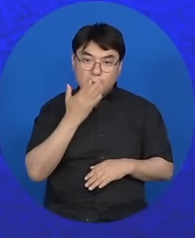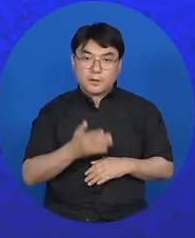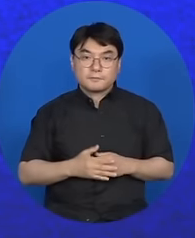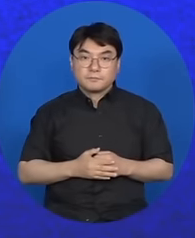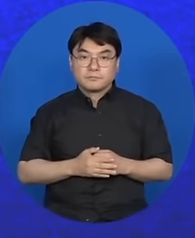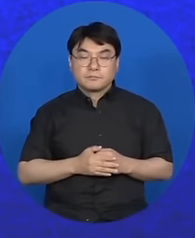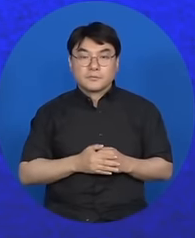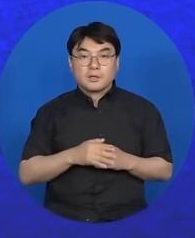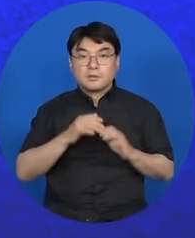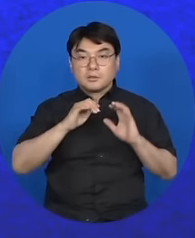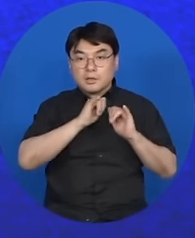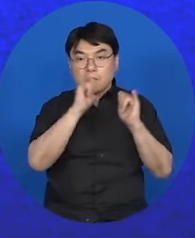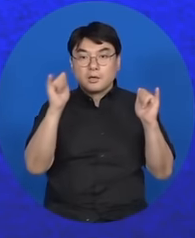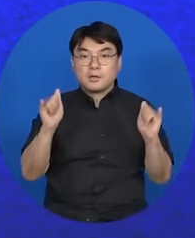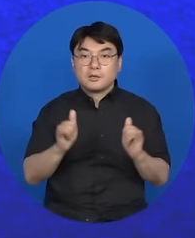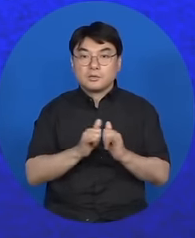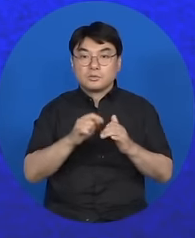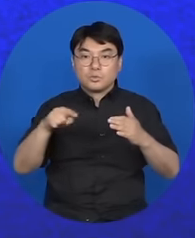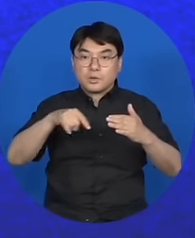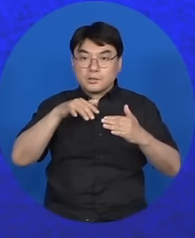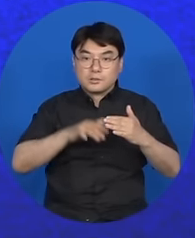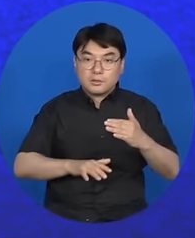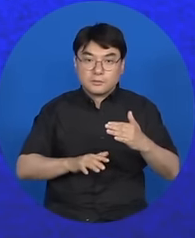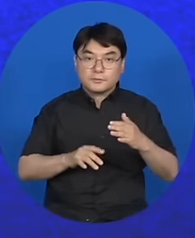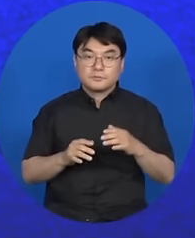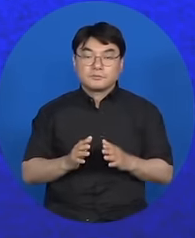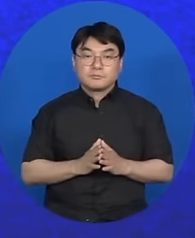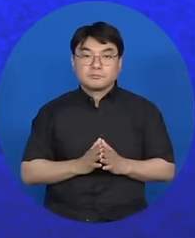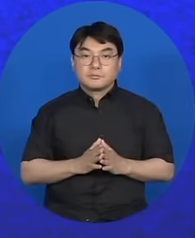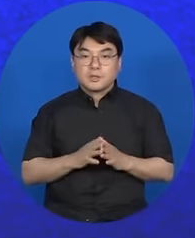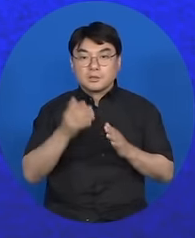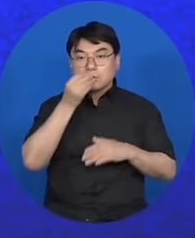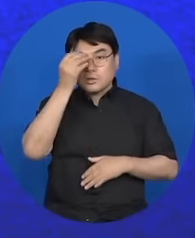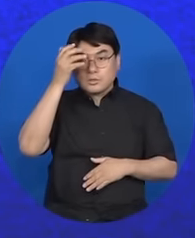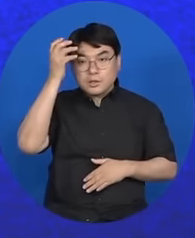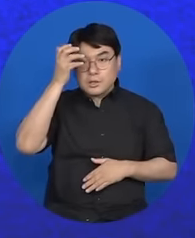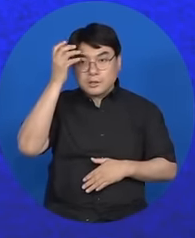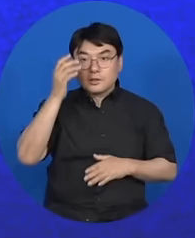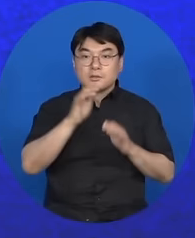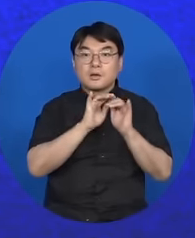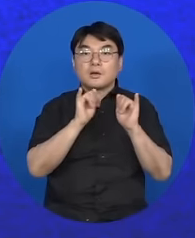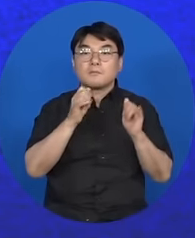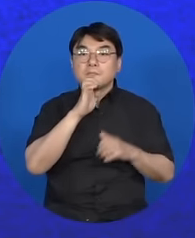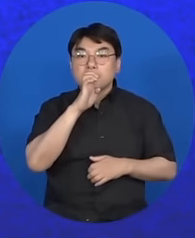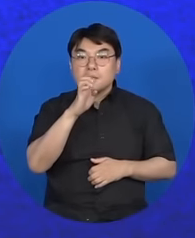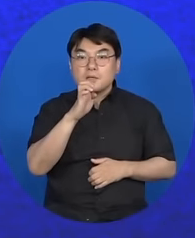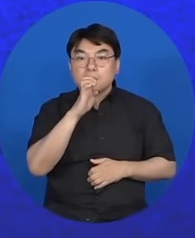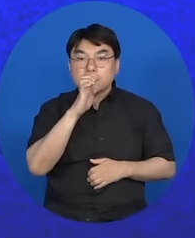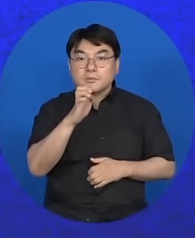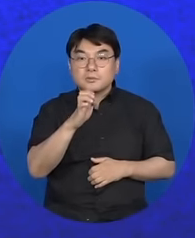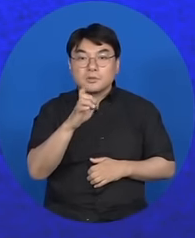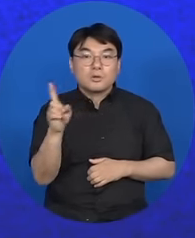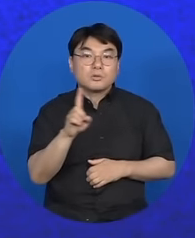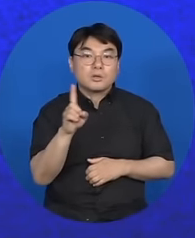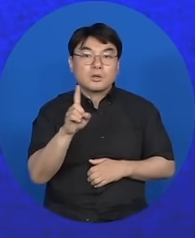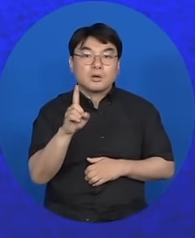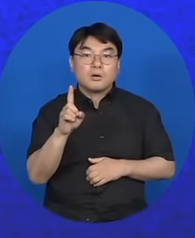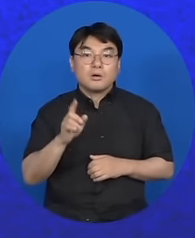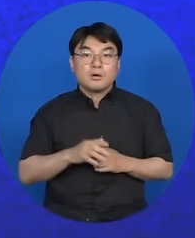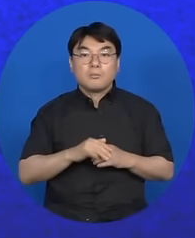사회 속에서 살아가는 세상 속에서 성령의 사람이었던 빌립은 어떻게 하죠? 이 두 가지의 철학을 모두 부정을